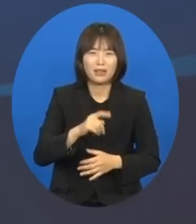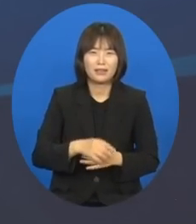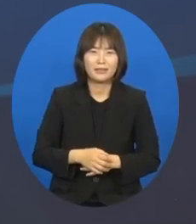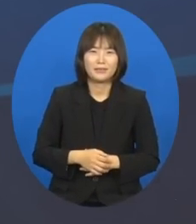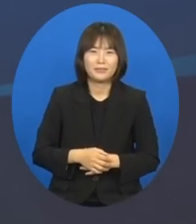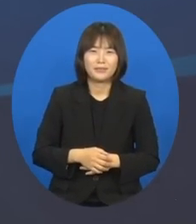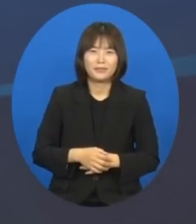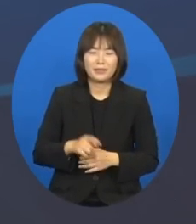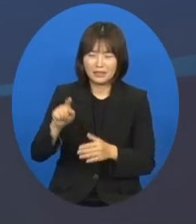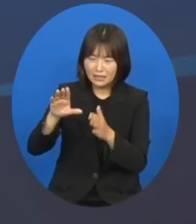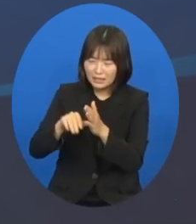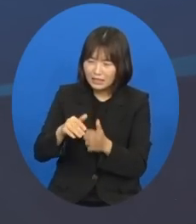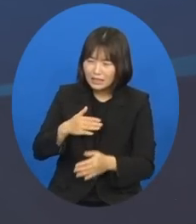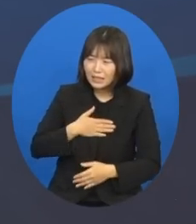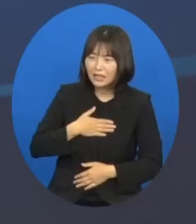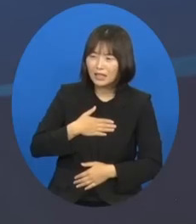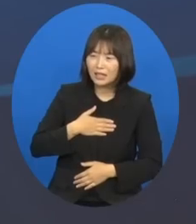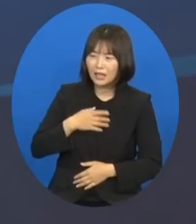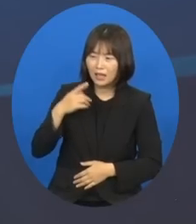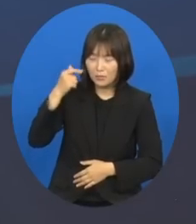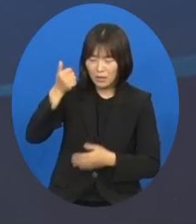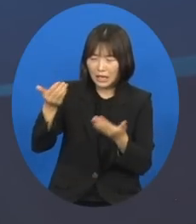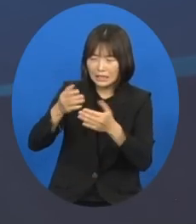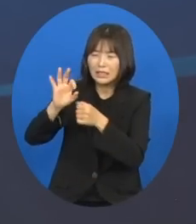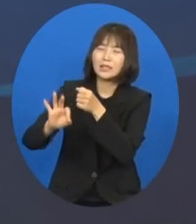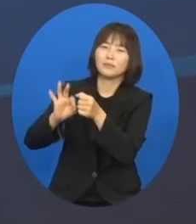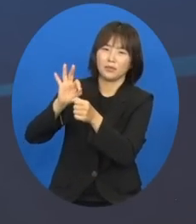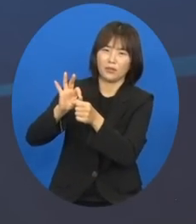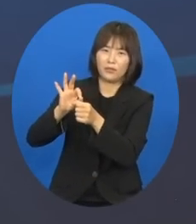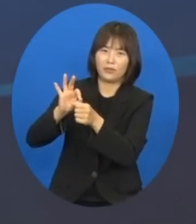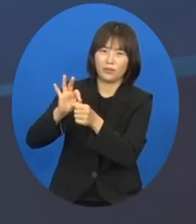그때 제가 목회를 10 몇 년 했으니까